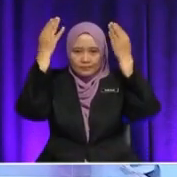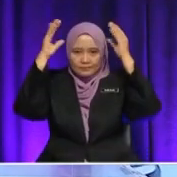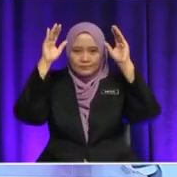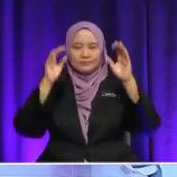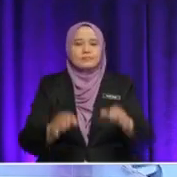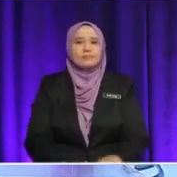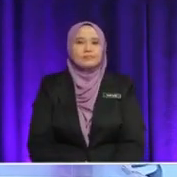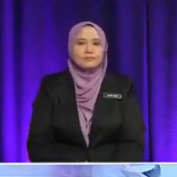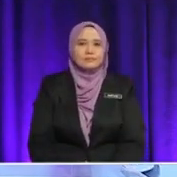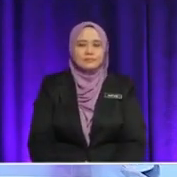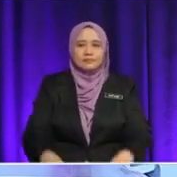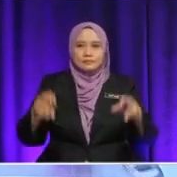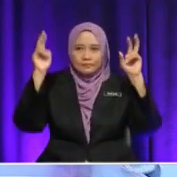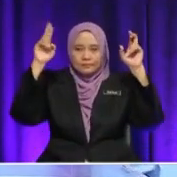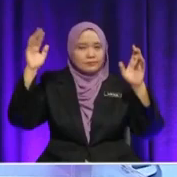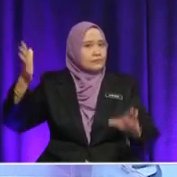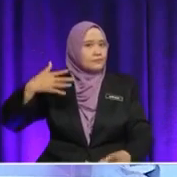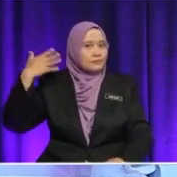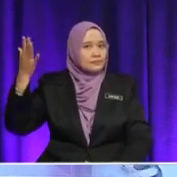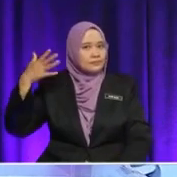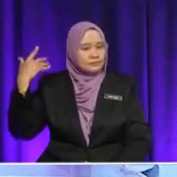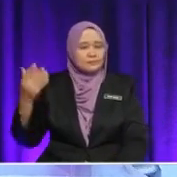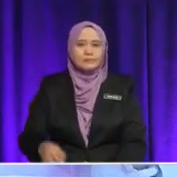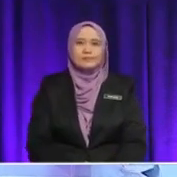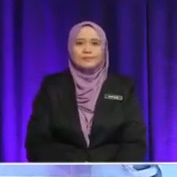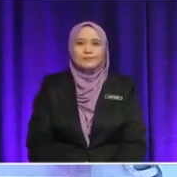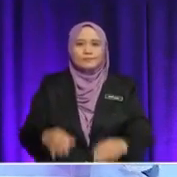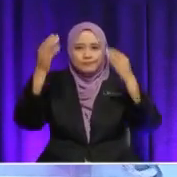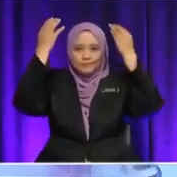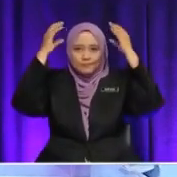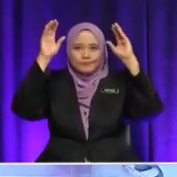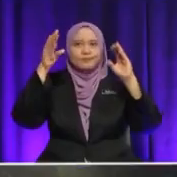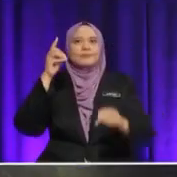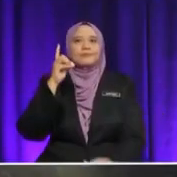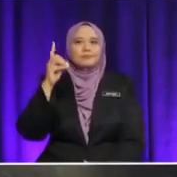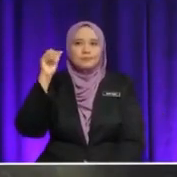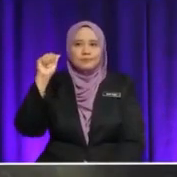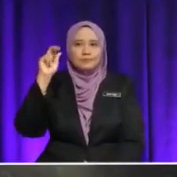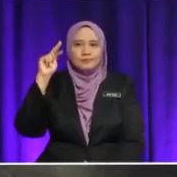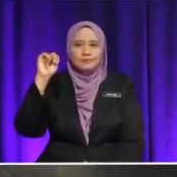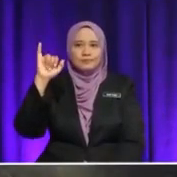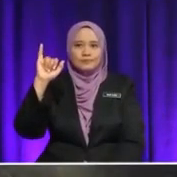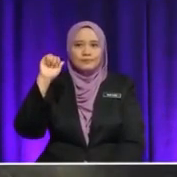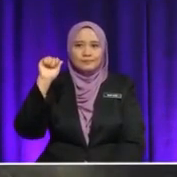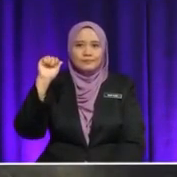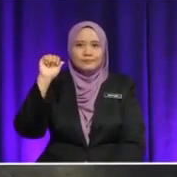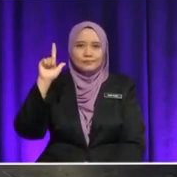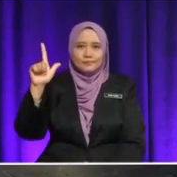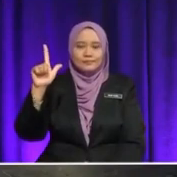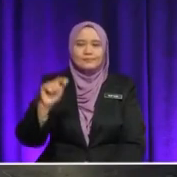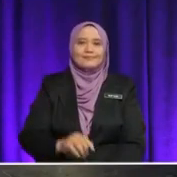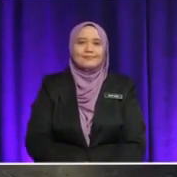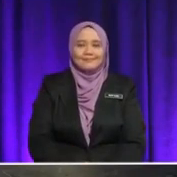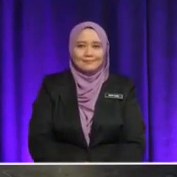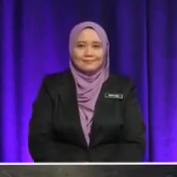sejarah hal ini desa perkenalkan cego denial Assalamualaikum cek Daniel sedang warahmatullahi